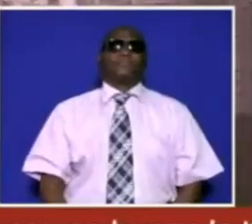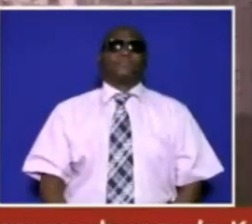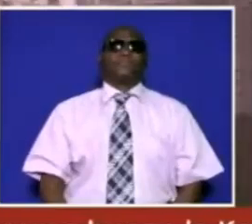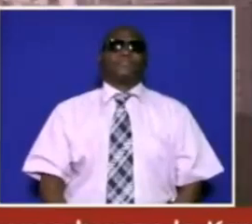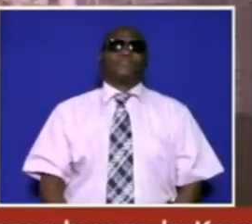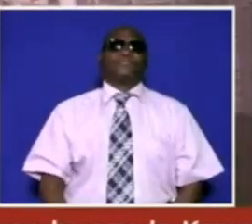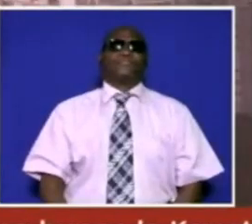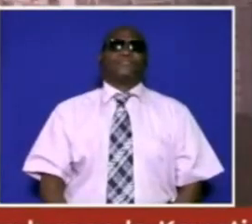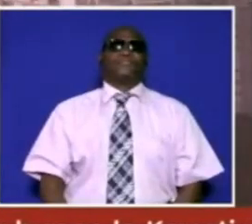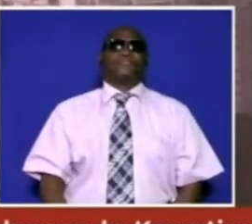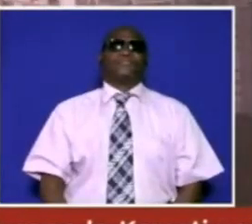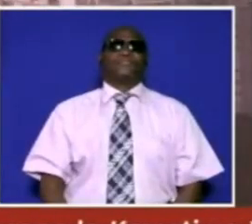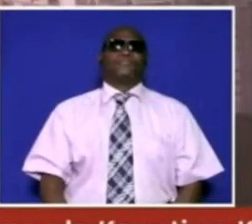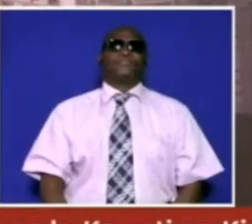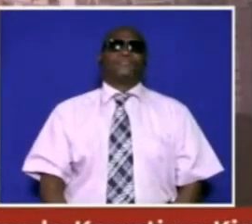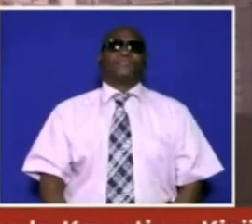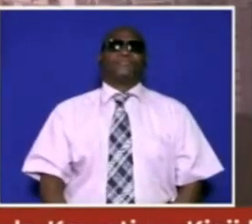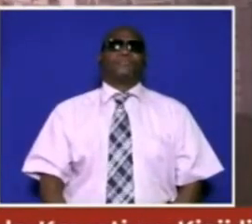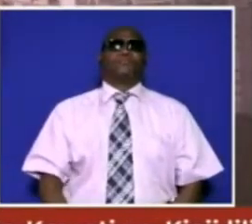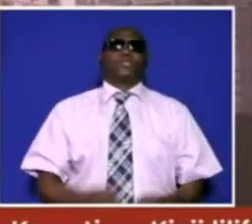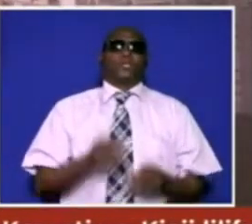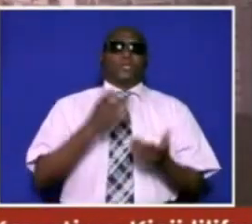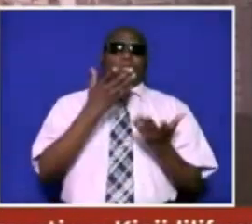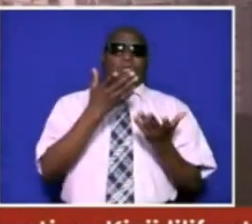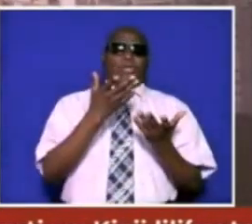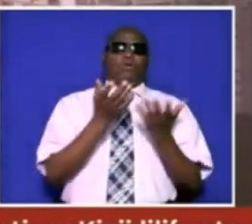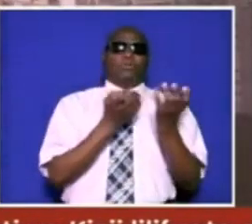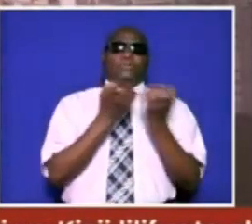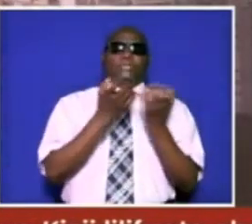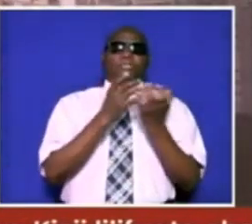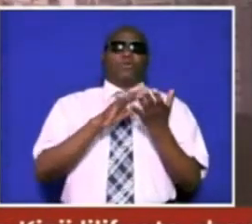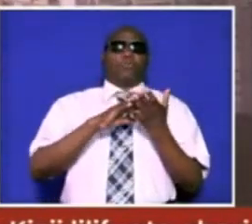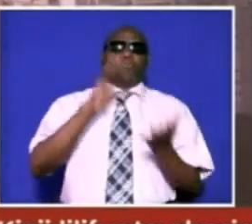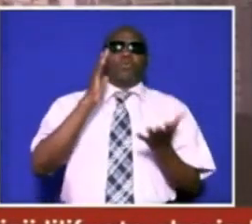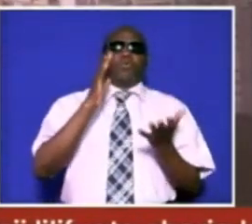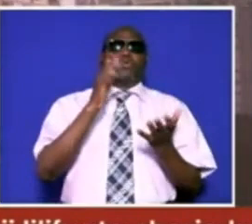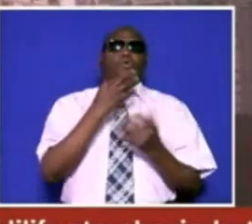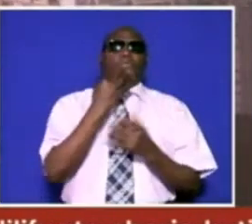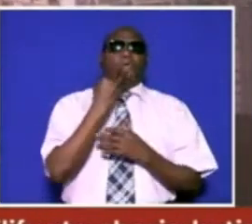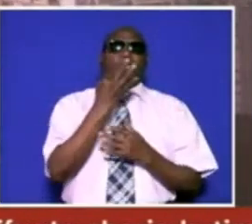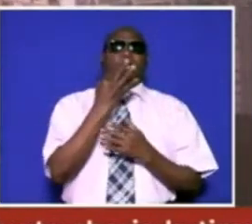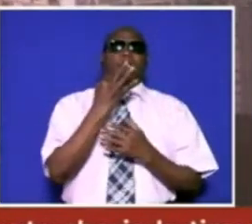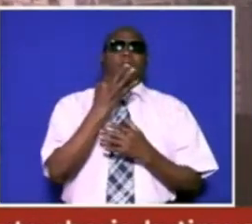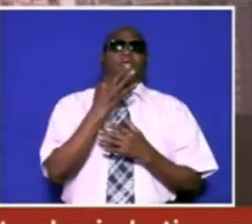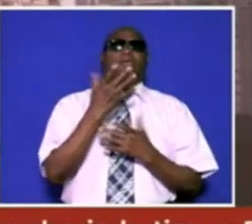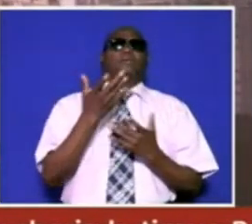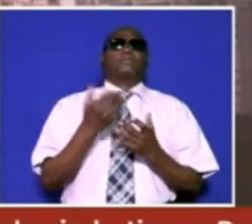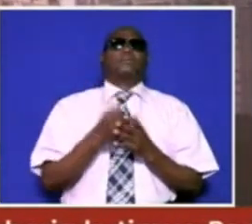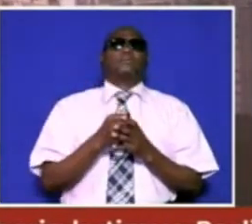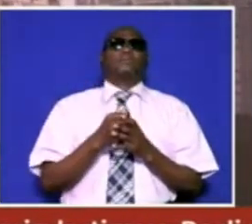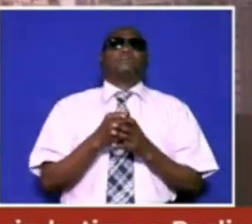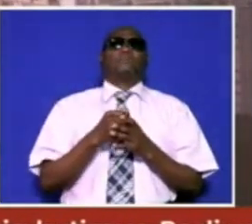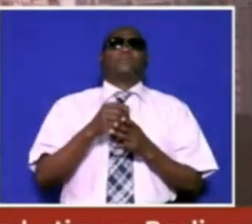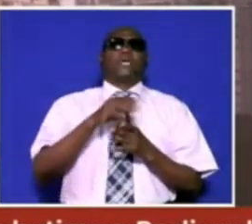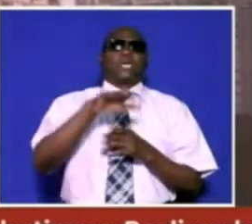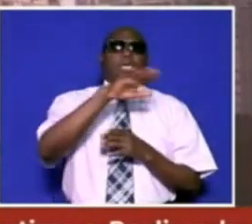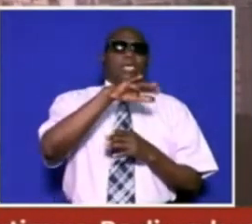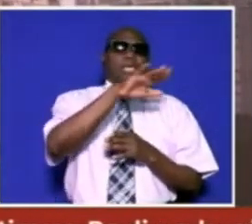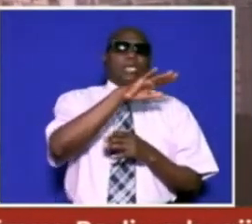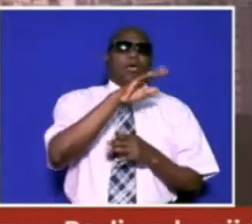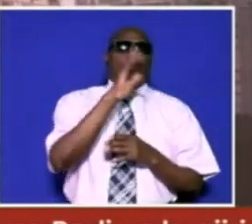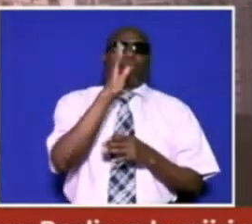Naam, ni afueni sasa kwa zaidi ya wafanyabiashara 300 kutoka masoko mbalimbali katika wadi ya Misihu na ubunge la Webuye